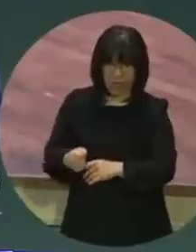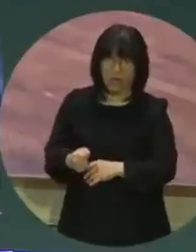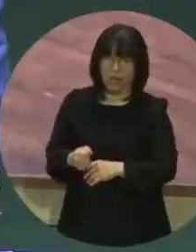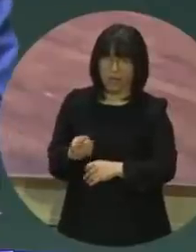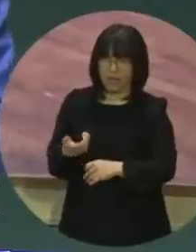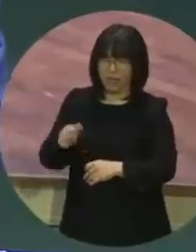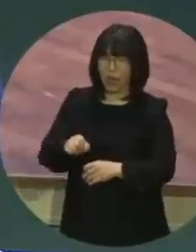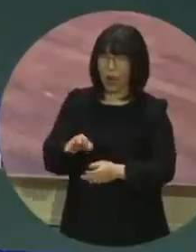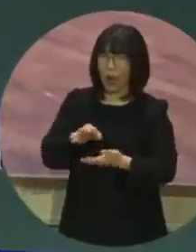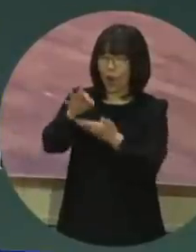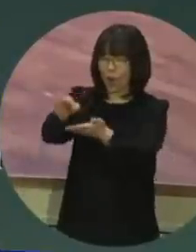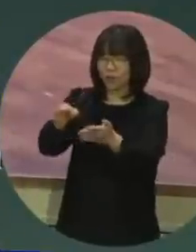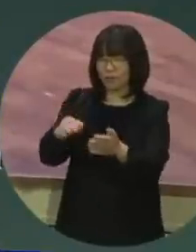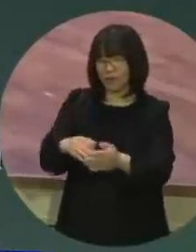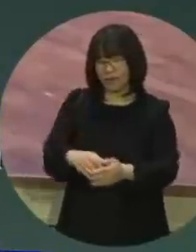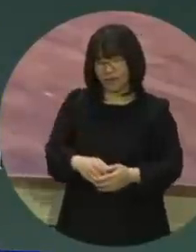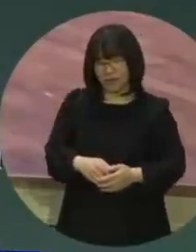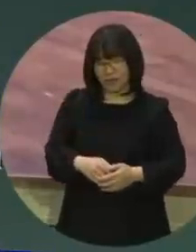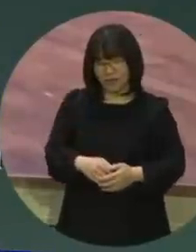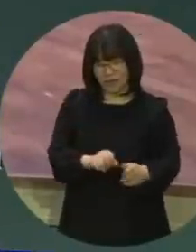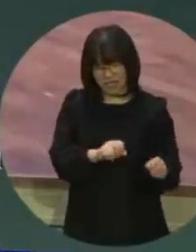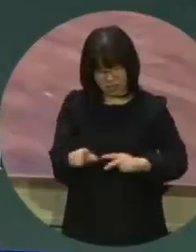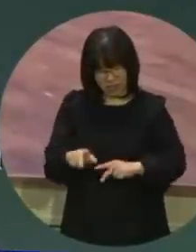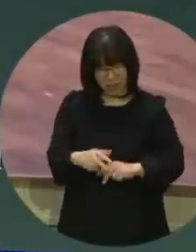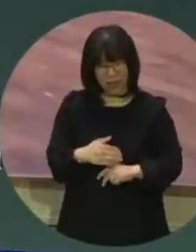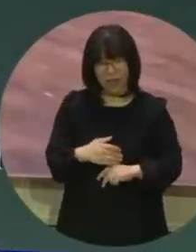하고, 바로 왔더라니까.